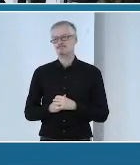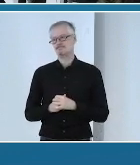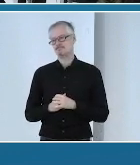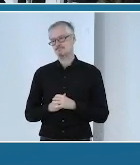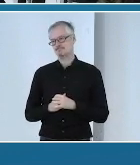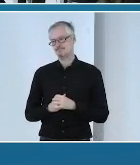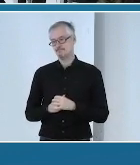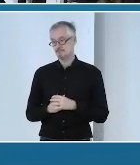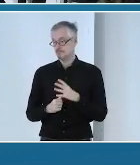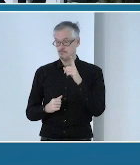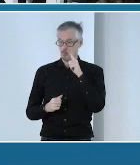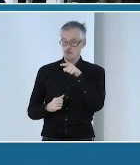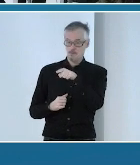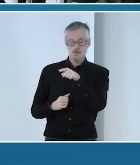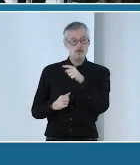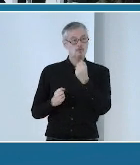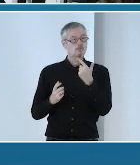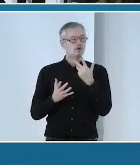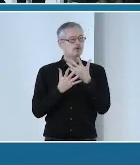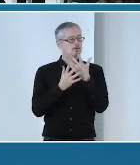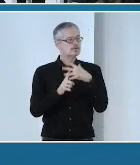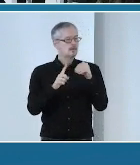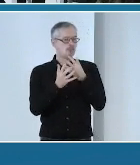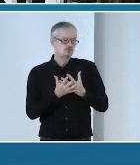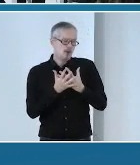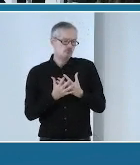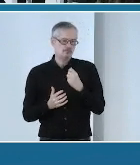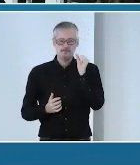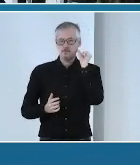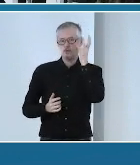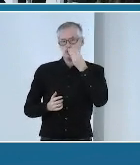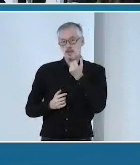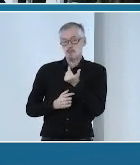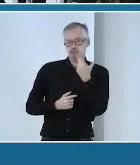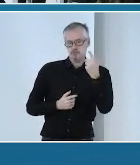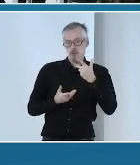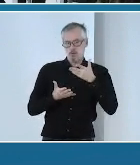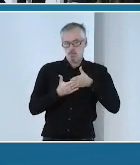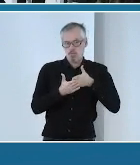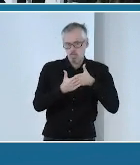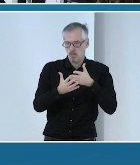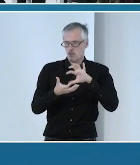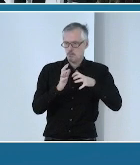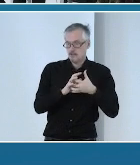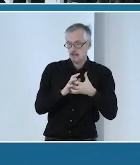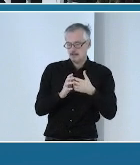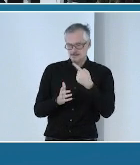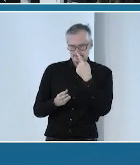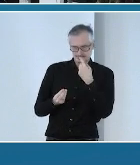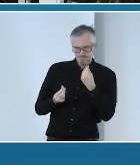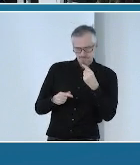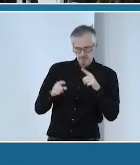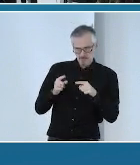atteintes polysensorielles, on s'est souvent demandé s'il n'y avait pas des troubles du comportement qu'on percevait n'étaient pas liés